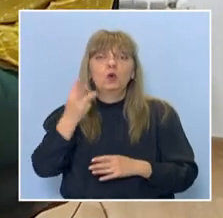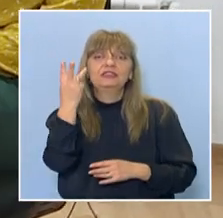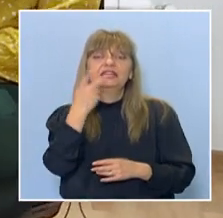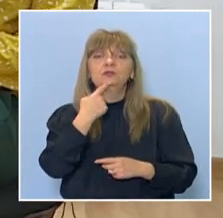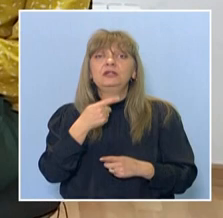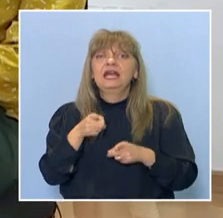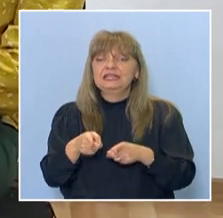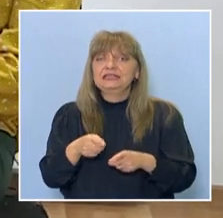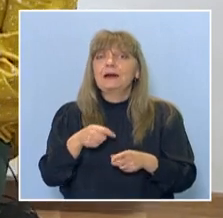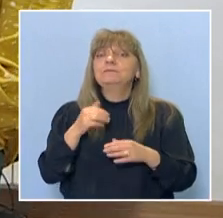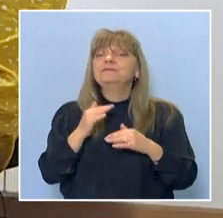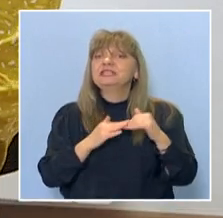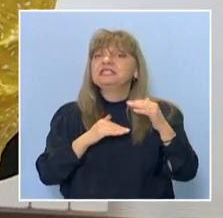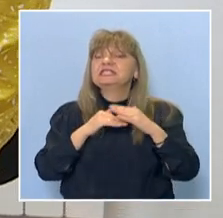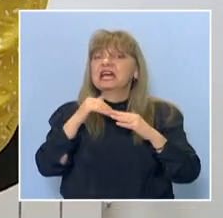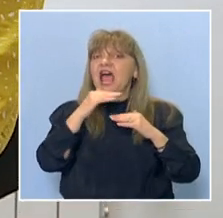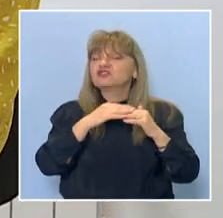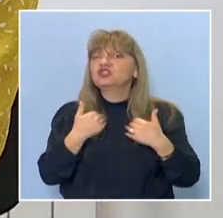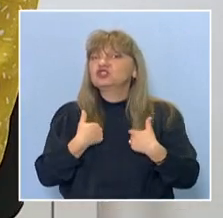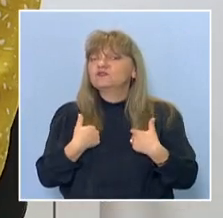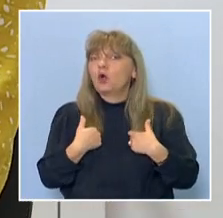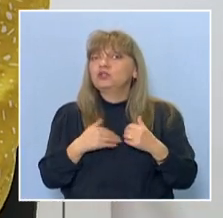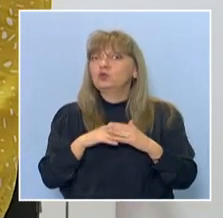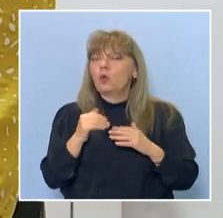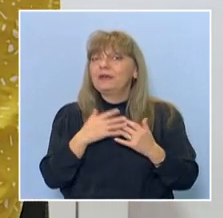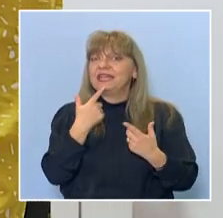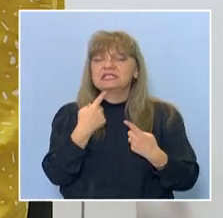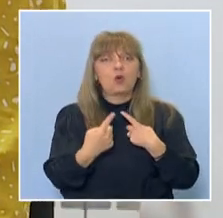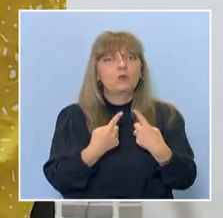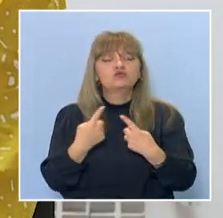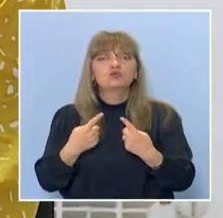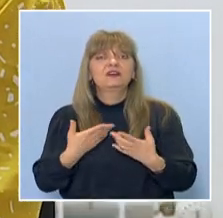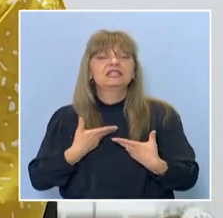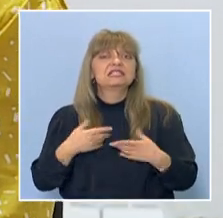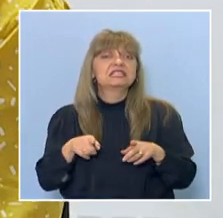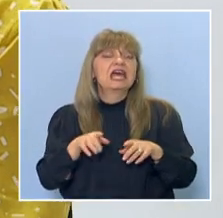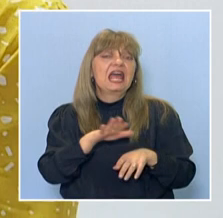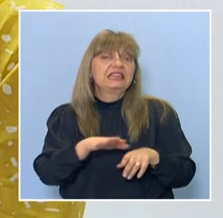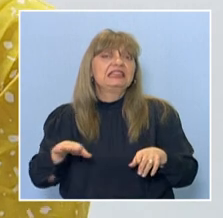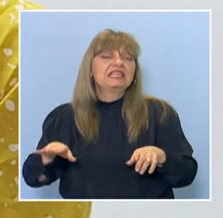изграждат своите умения за общуване с връстници, социални контакти,